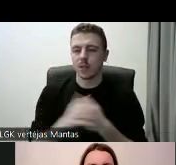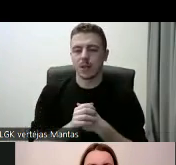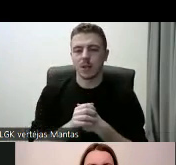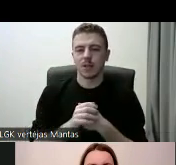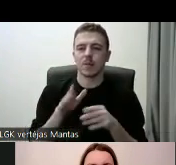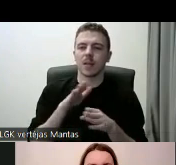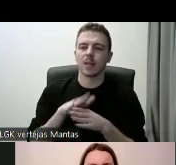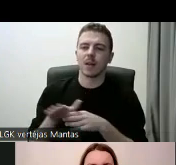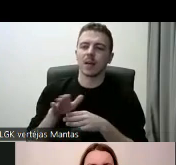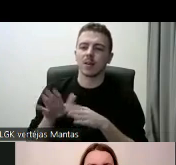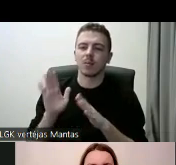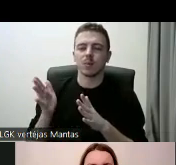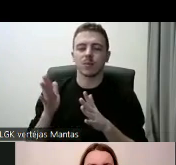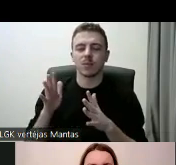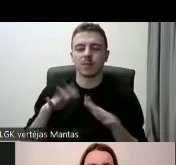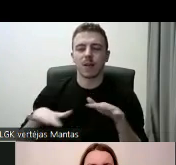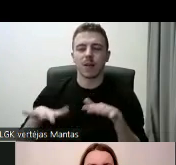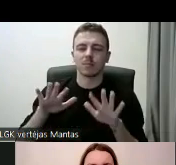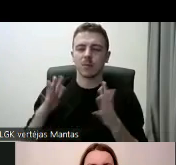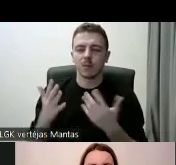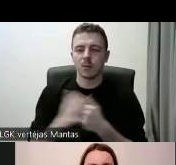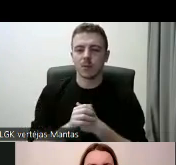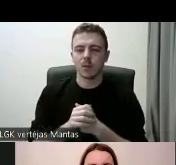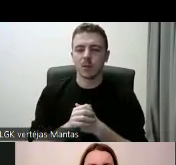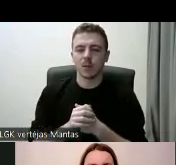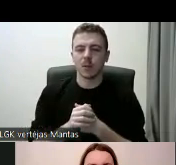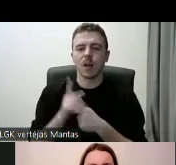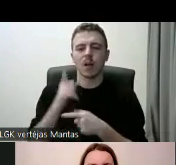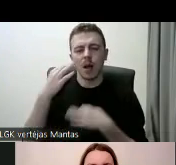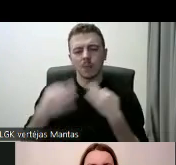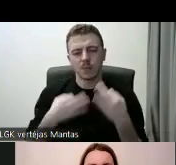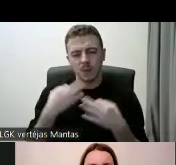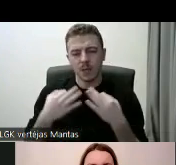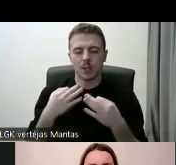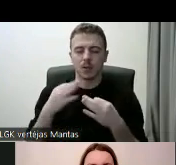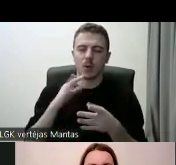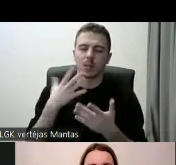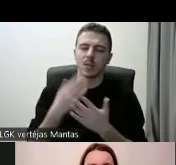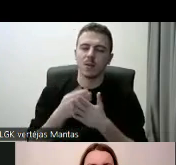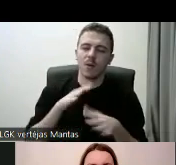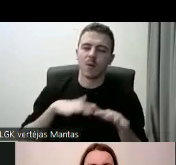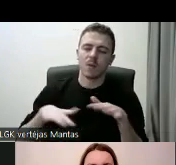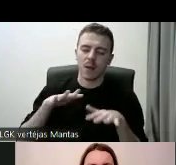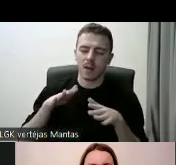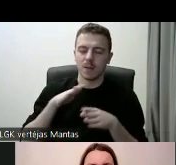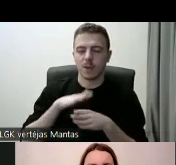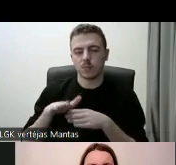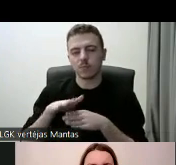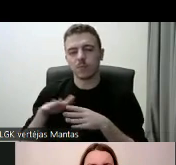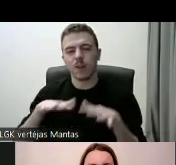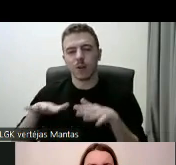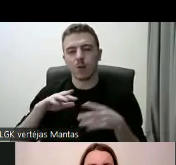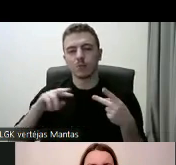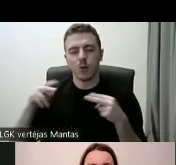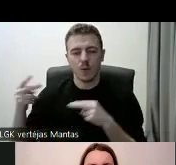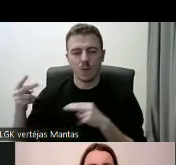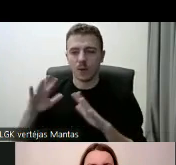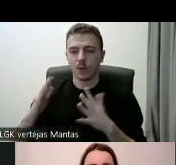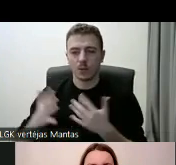veiksmu imsitės, kad tikrai apsvarstėte tų savo veiksmų veiklos poveikis arba kas yra tas